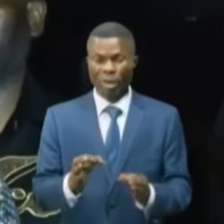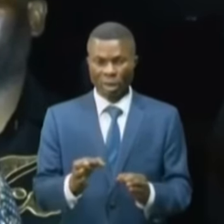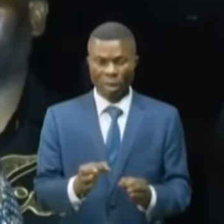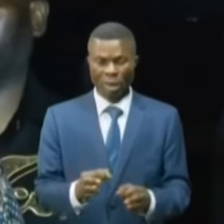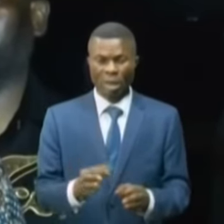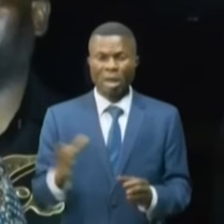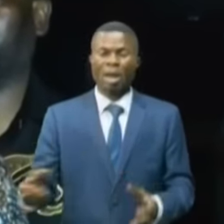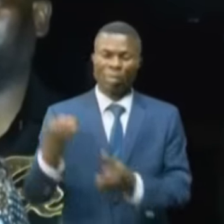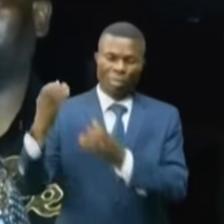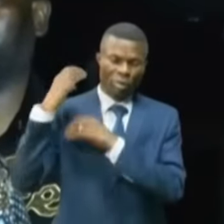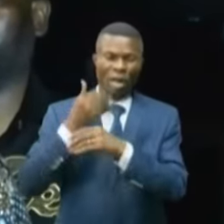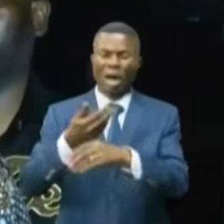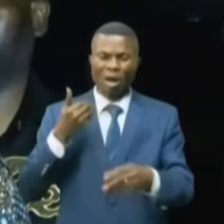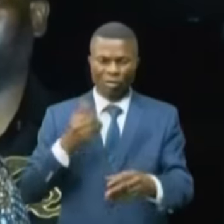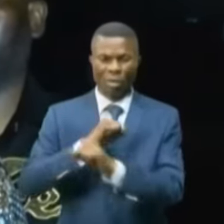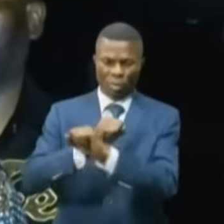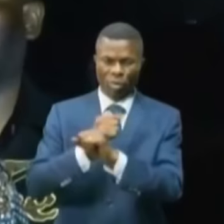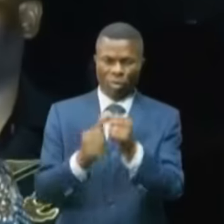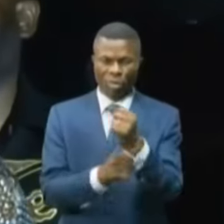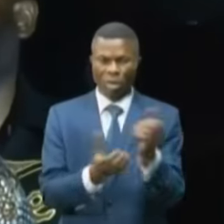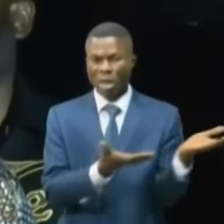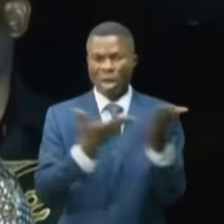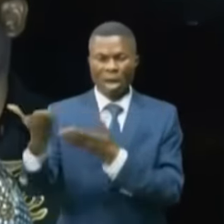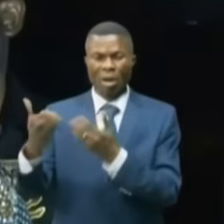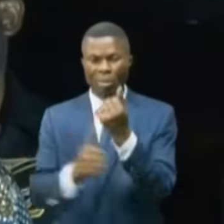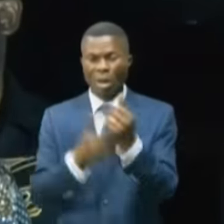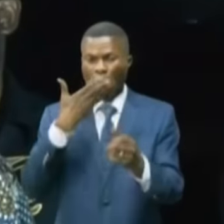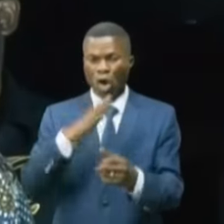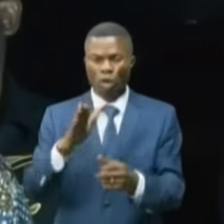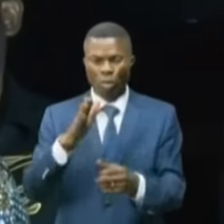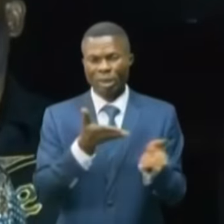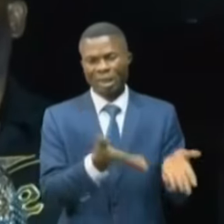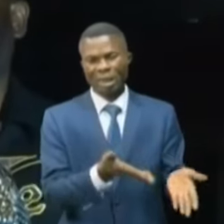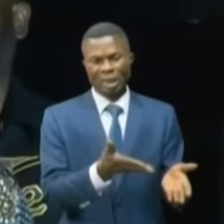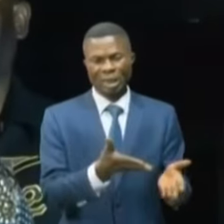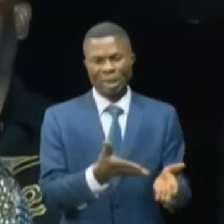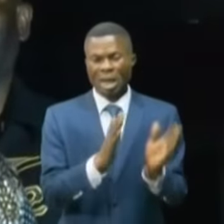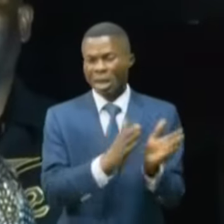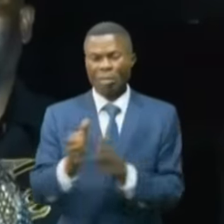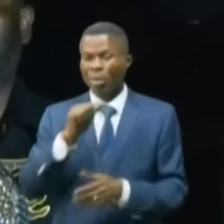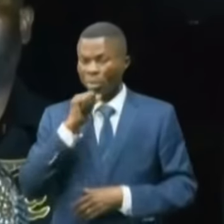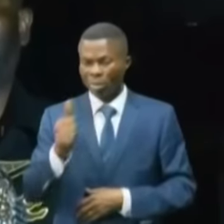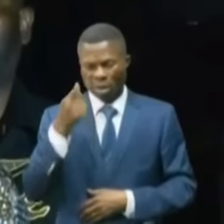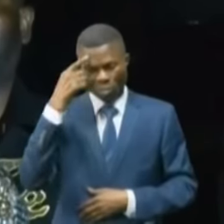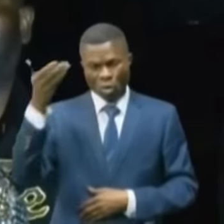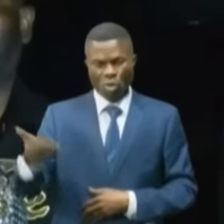prises en charge précoces. Parce que transporter des malades jusque dans une clinique qui n'était pas prévue pour